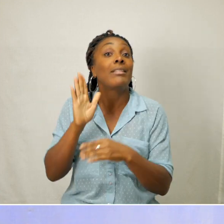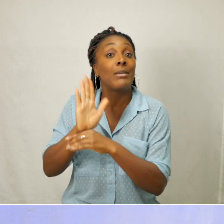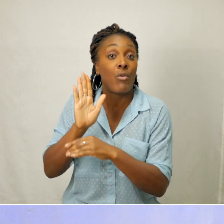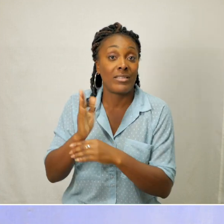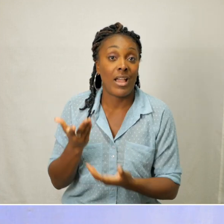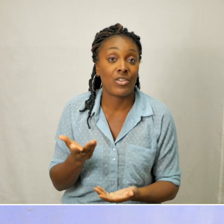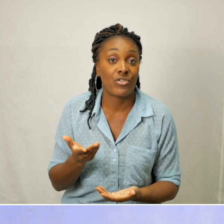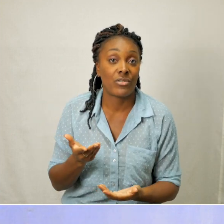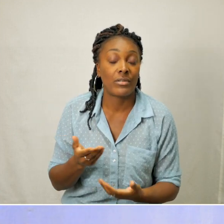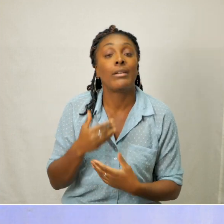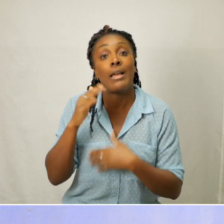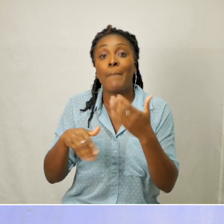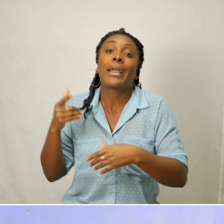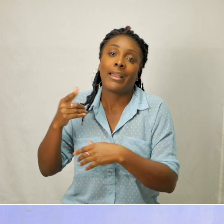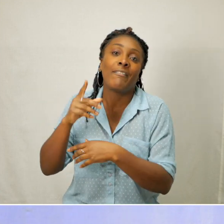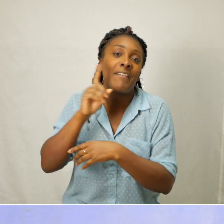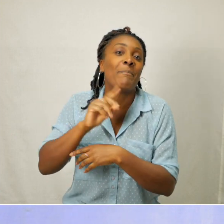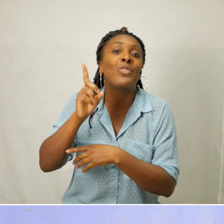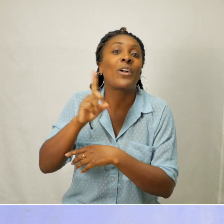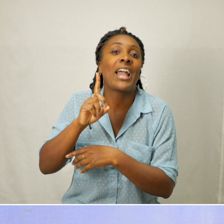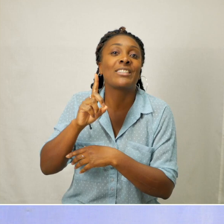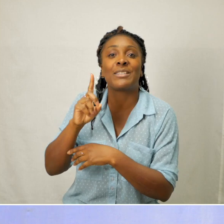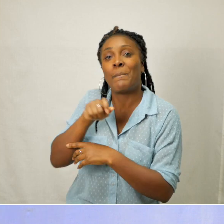Et la suite de l'histoire, Dorcas va ressusciter.